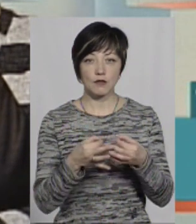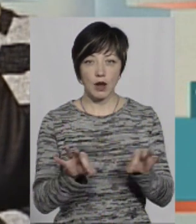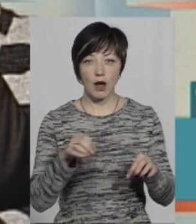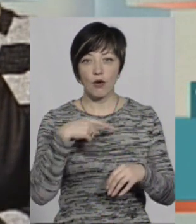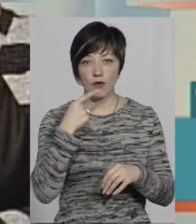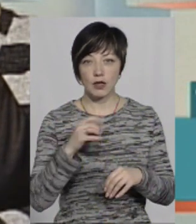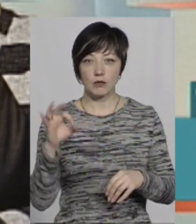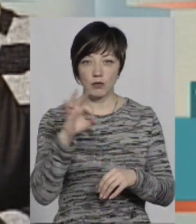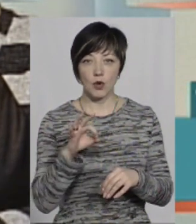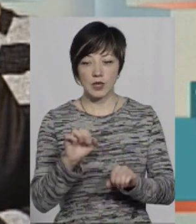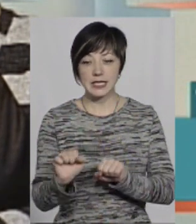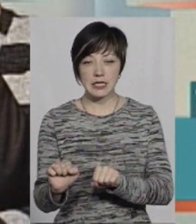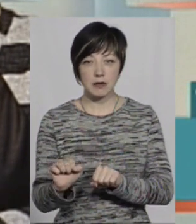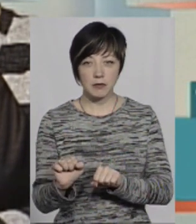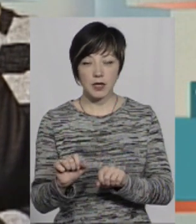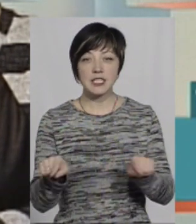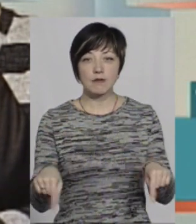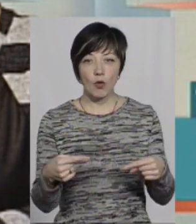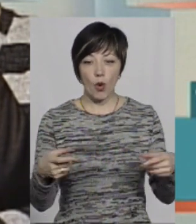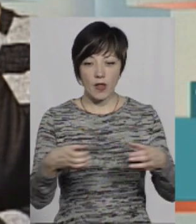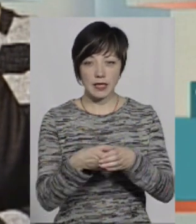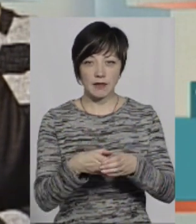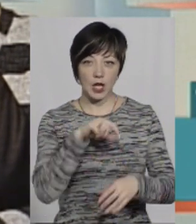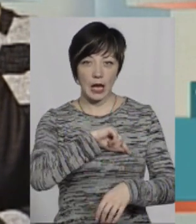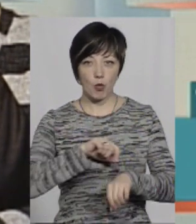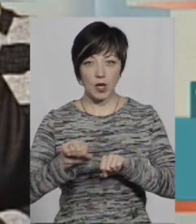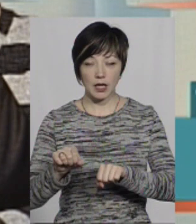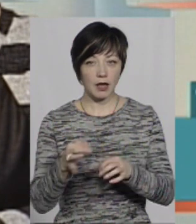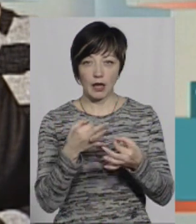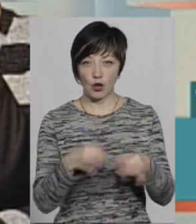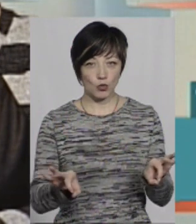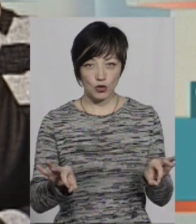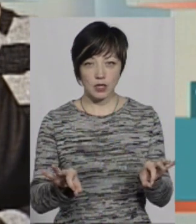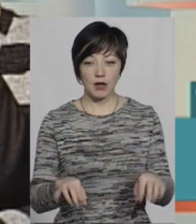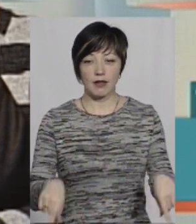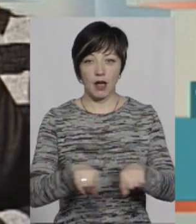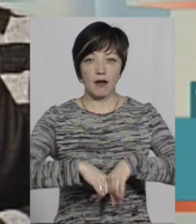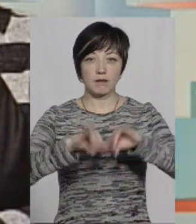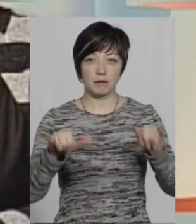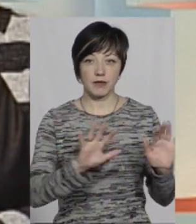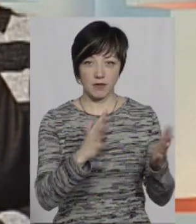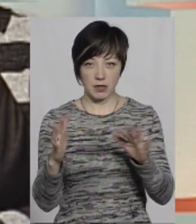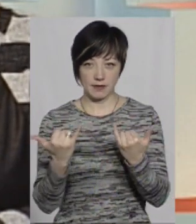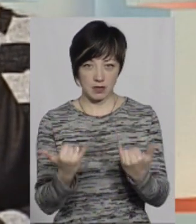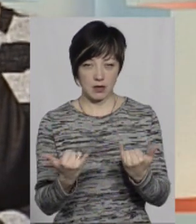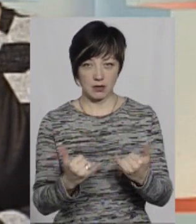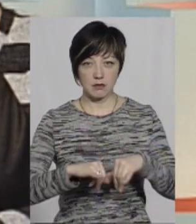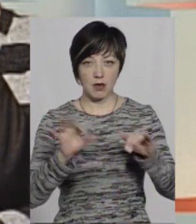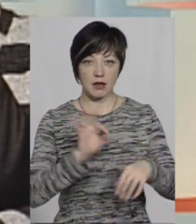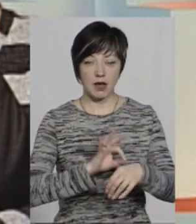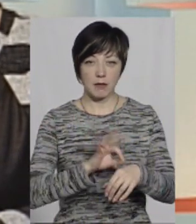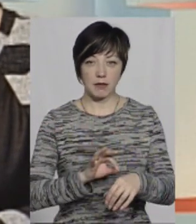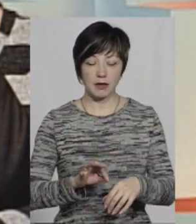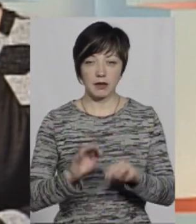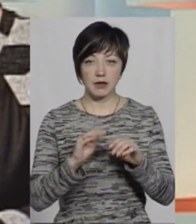дозволяє говорити про стримання і про створення колективного імунітету і недопущення отаких от випадків, як зараз є, спалахів,